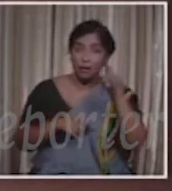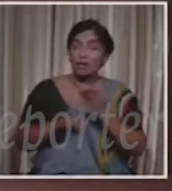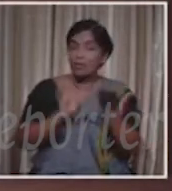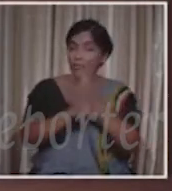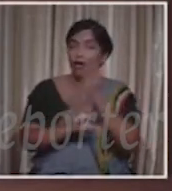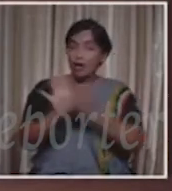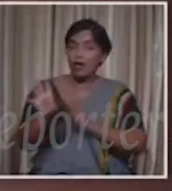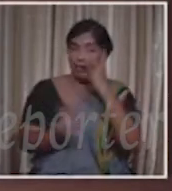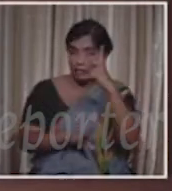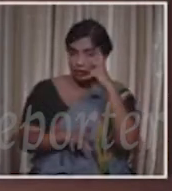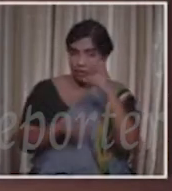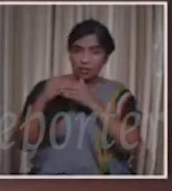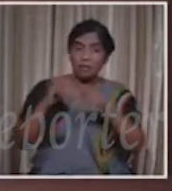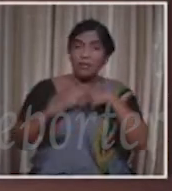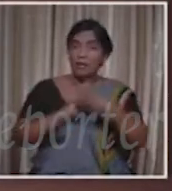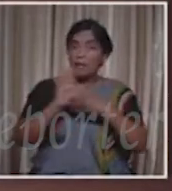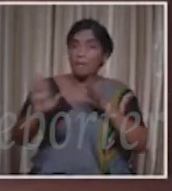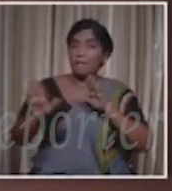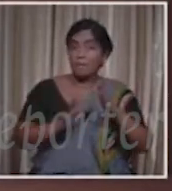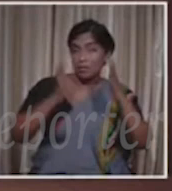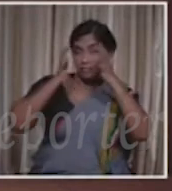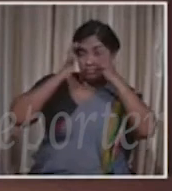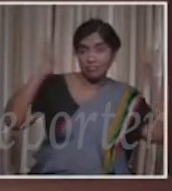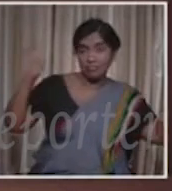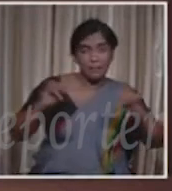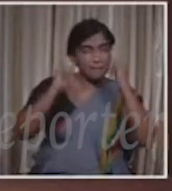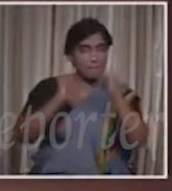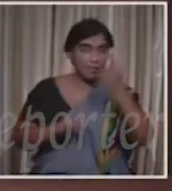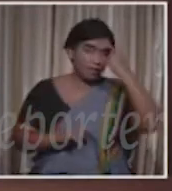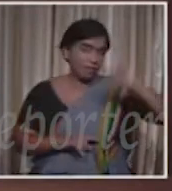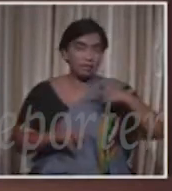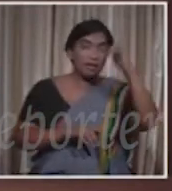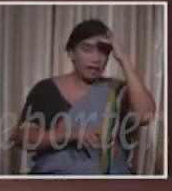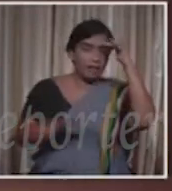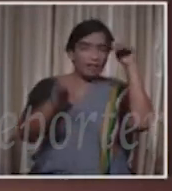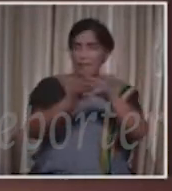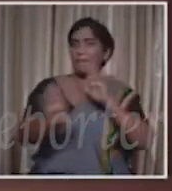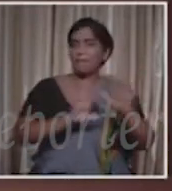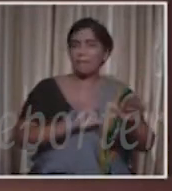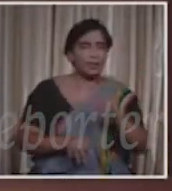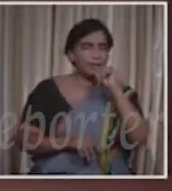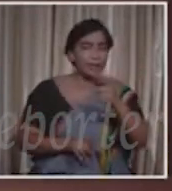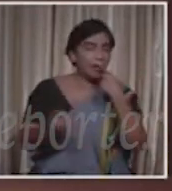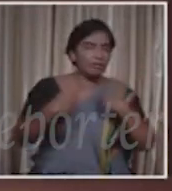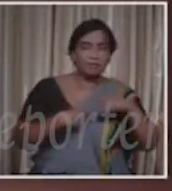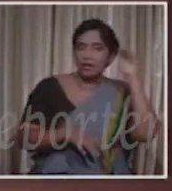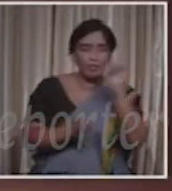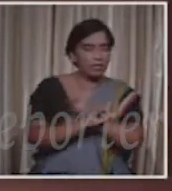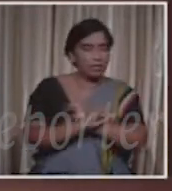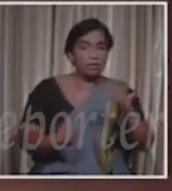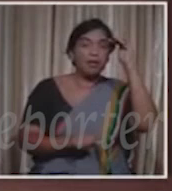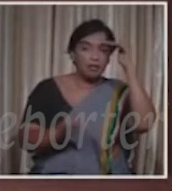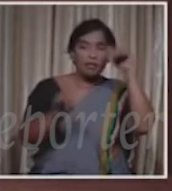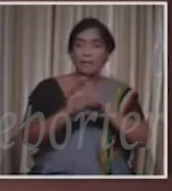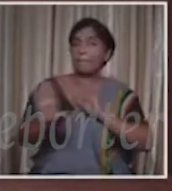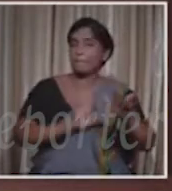merata palana kara kisiyukata ahunkan denna ne rata nayakayak merata palana kara eka prativipaka bawata patthune mokadda eka prativipaka bawata patthune